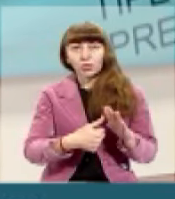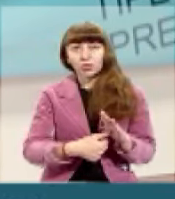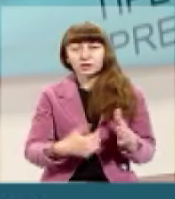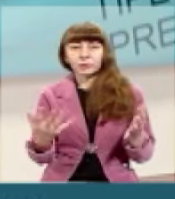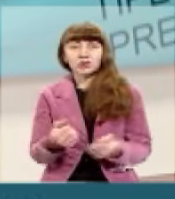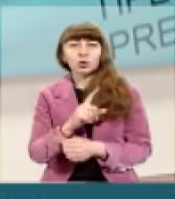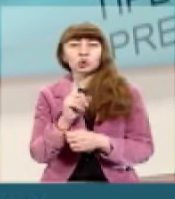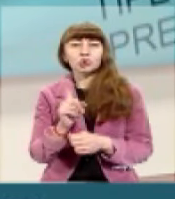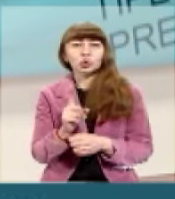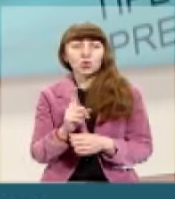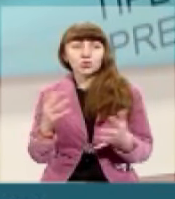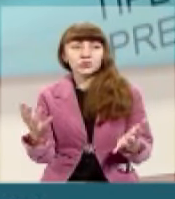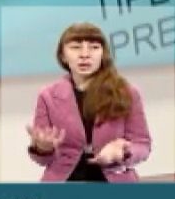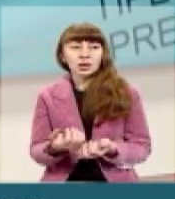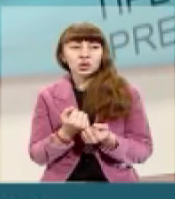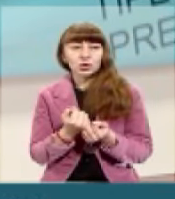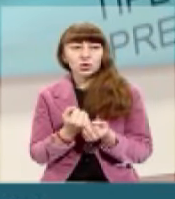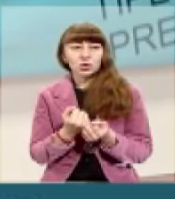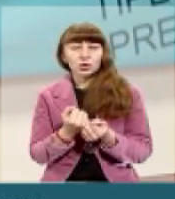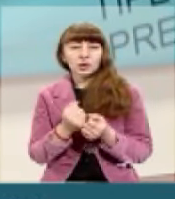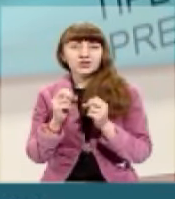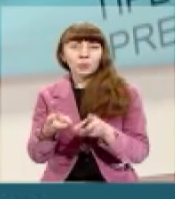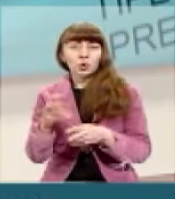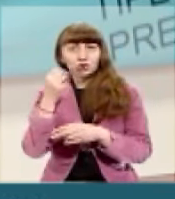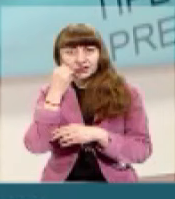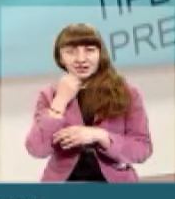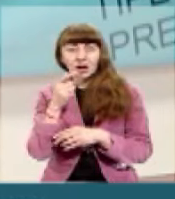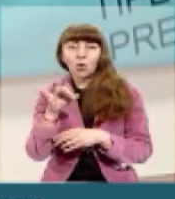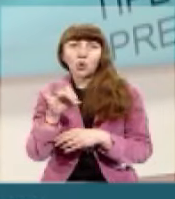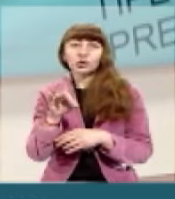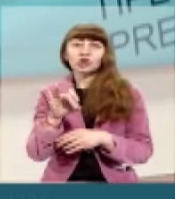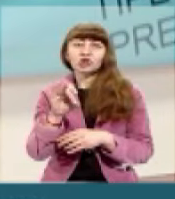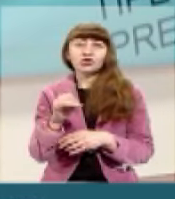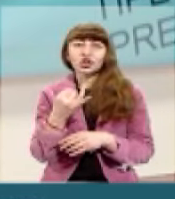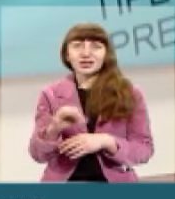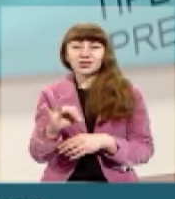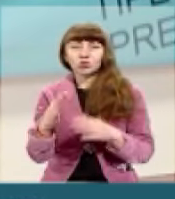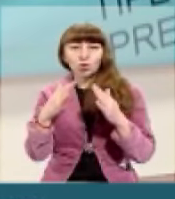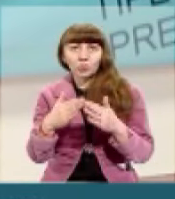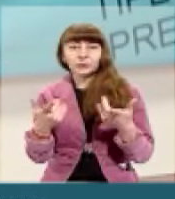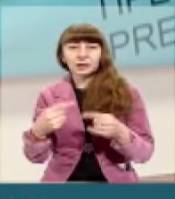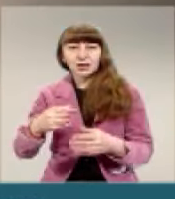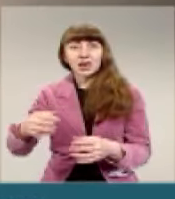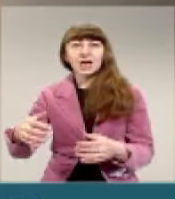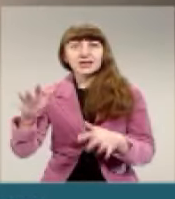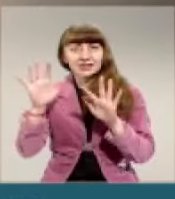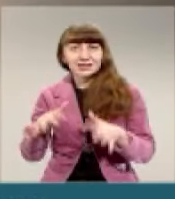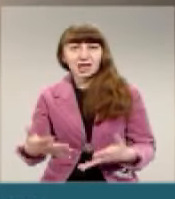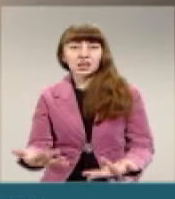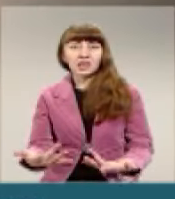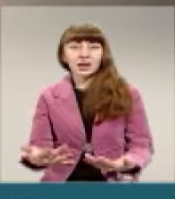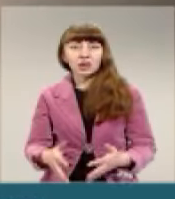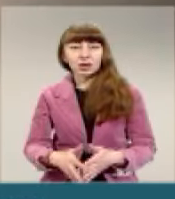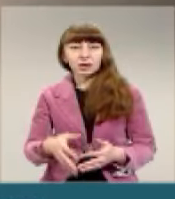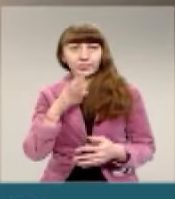Спасло то, что нашел заброшенный охотничий домик, в котором разводил воду, грел ее. Еще одного